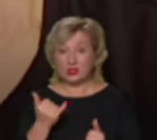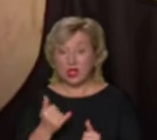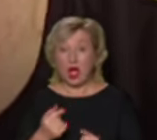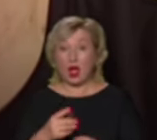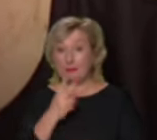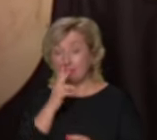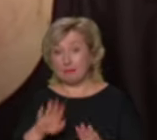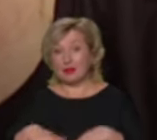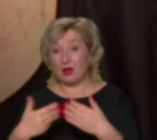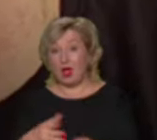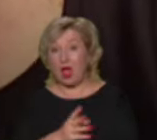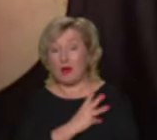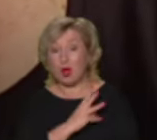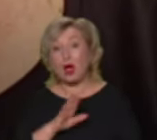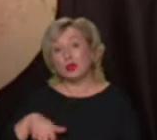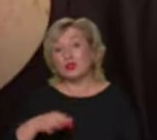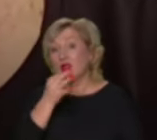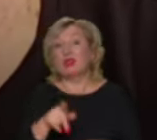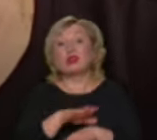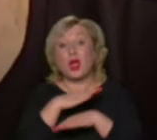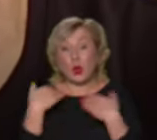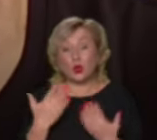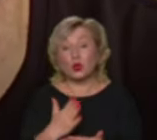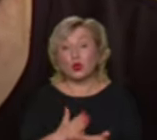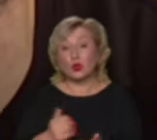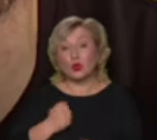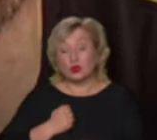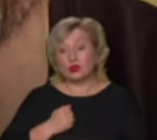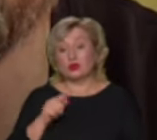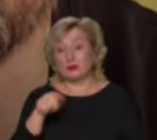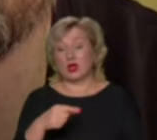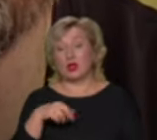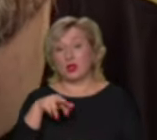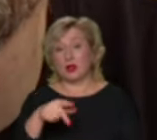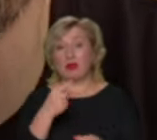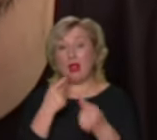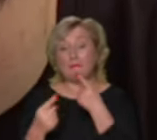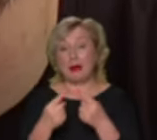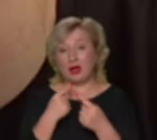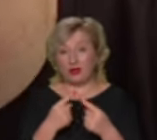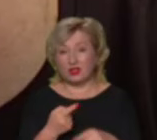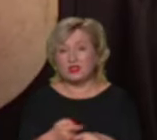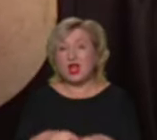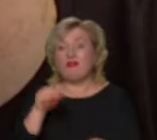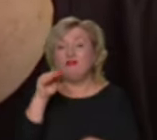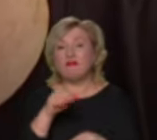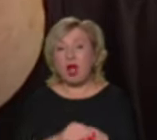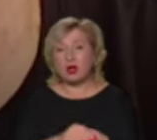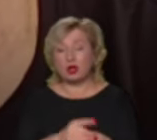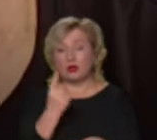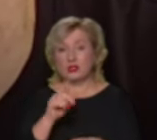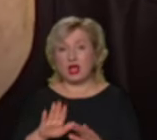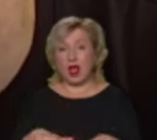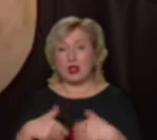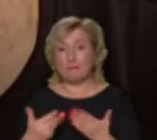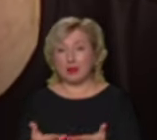емоція, а після того скажуть, ну, раз не хочете служити, значить, тоді ми йдемо на переговори. Це фактично один із елементів,